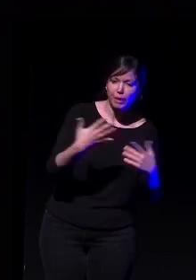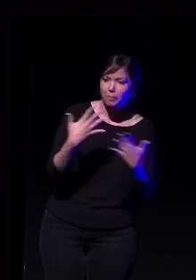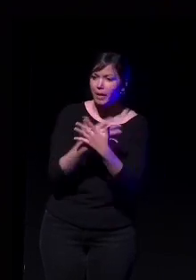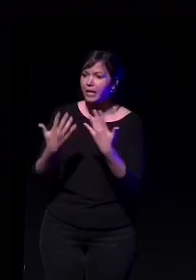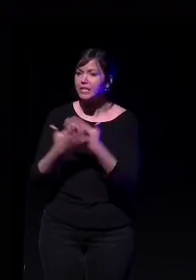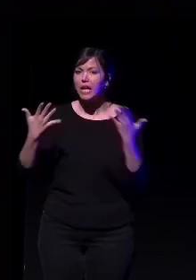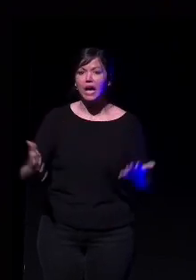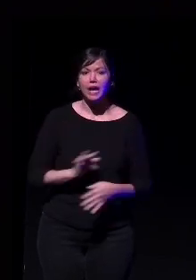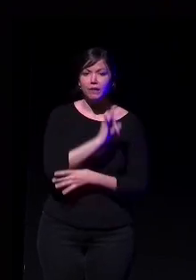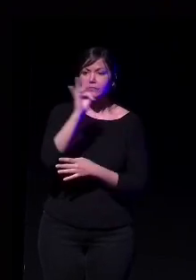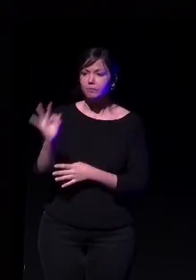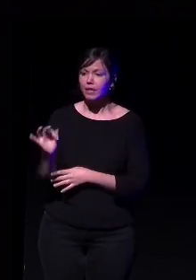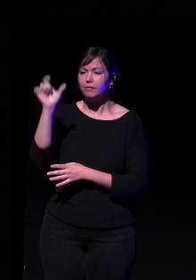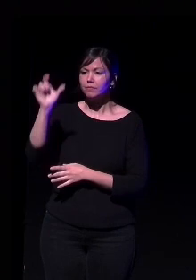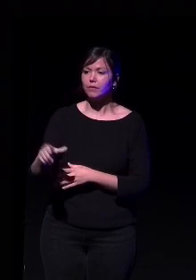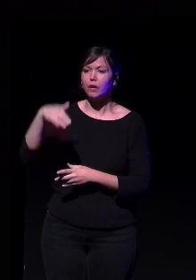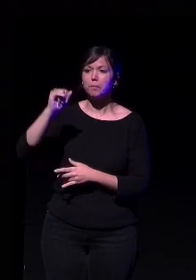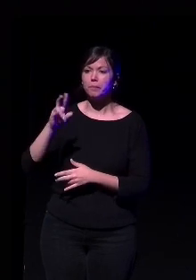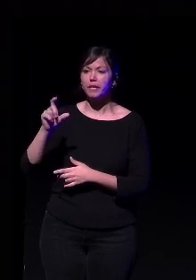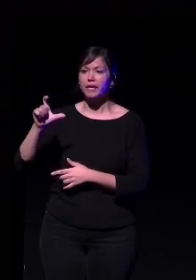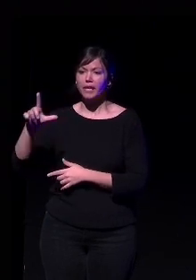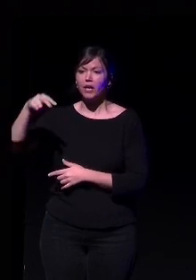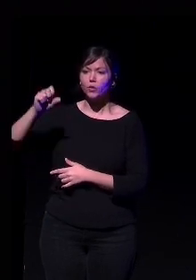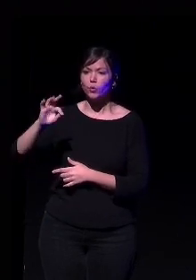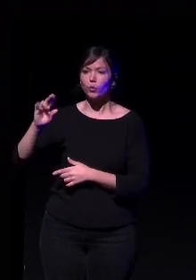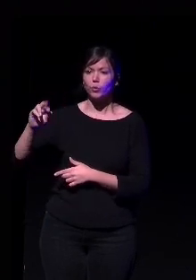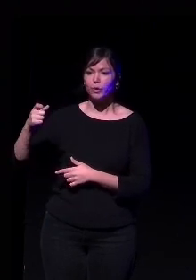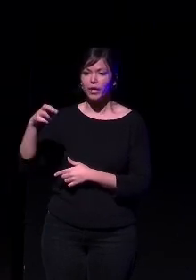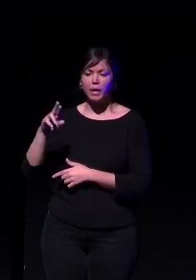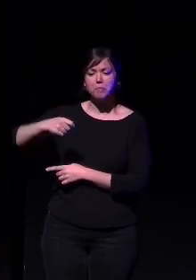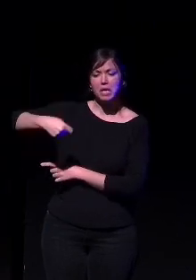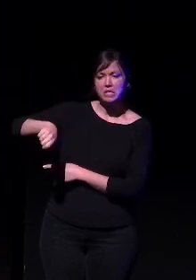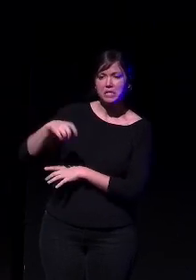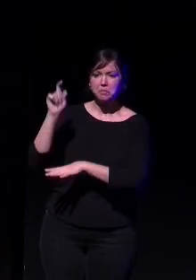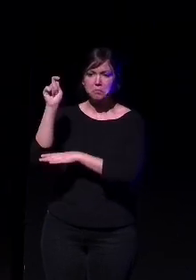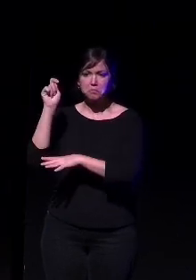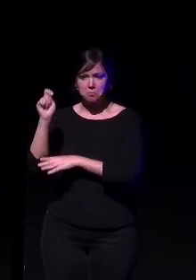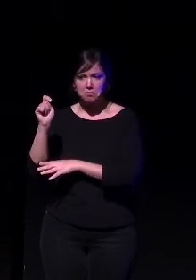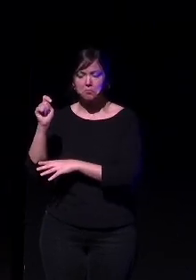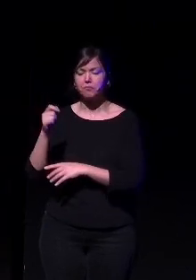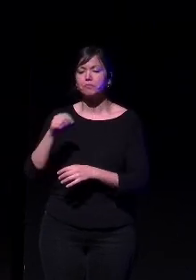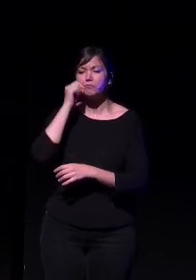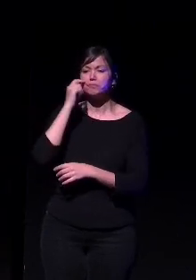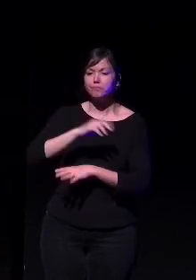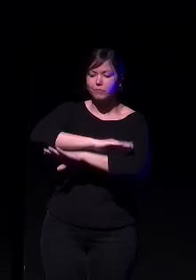donem la paraula al senyor Miquel Noguer i Planes, president de la Diputació de Girona i del Patronat de Turisme Costa Brava Girona.